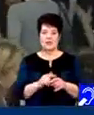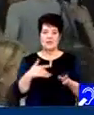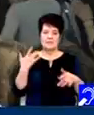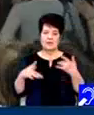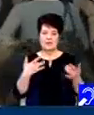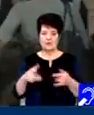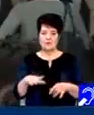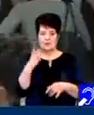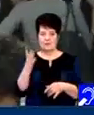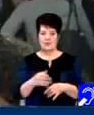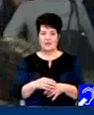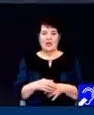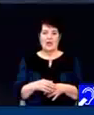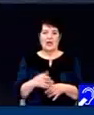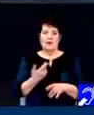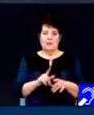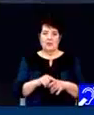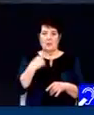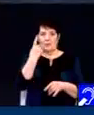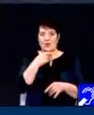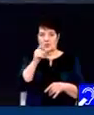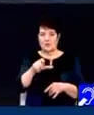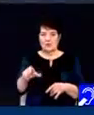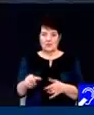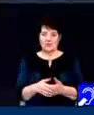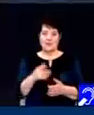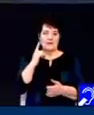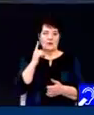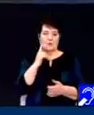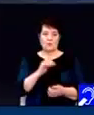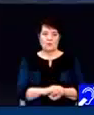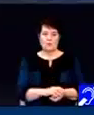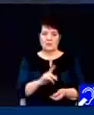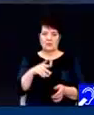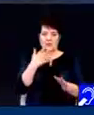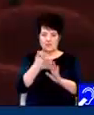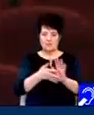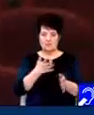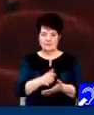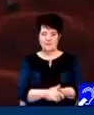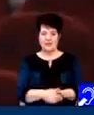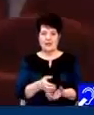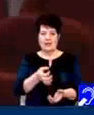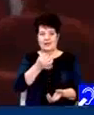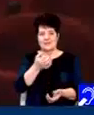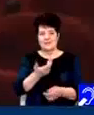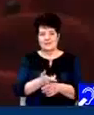spectacol de teatru pentru persoane cu deficiențe de auz în limbajul mimico-gestual. Mie mi se pare